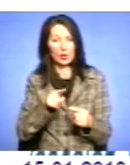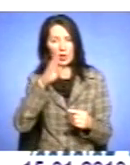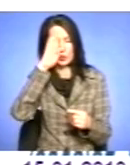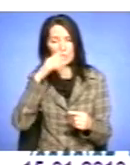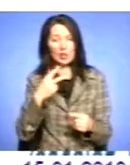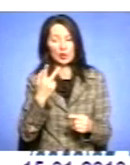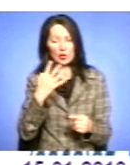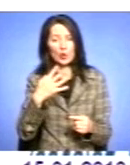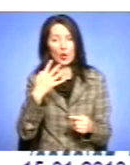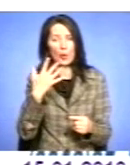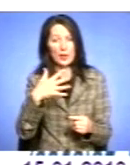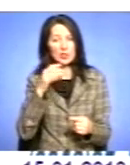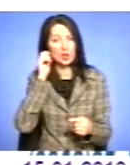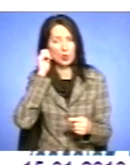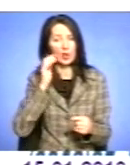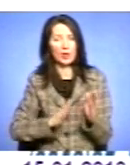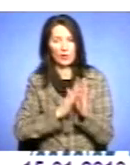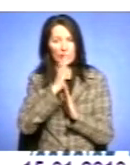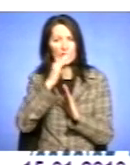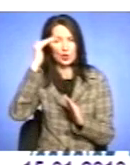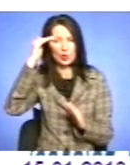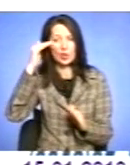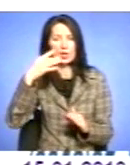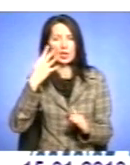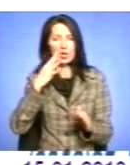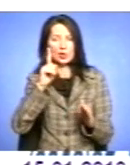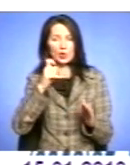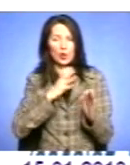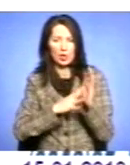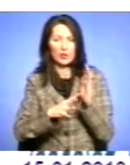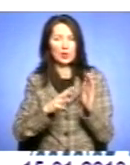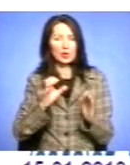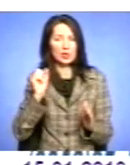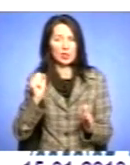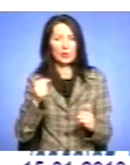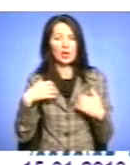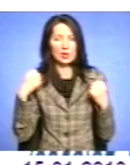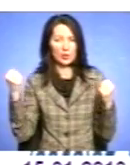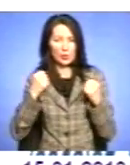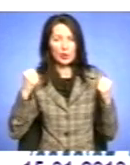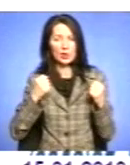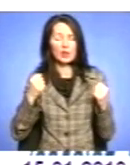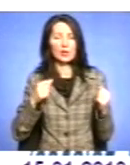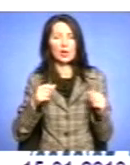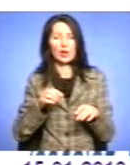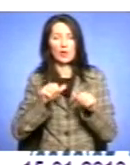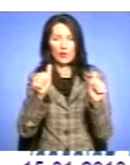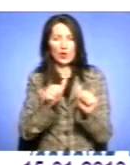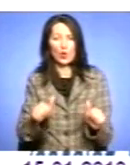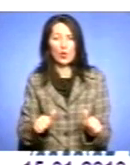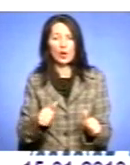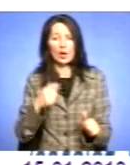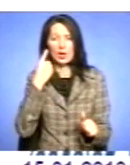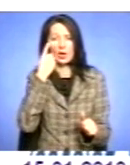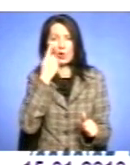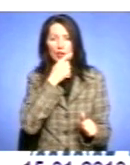зріст 190-195 см, спортивної статури, волосся з сивиною, очі карі. Був одягнений у коротку спортивну зимову